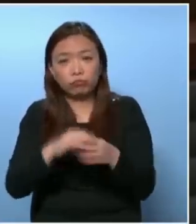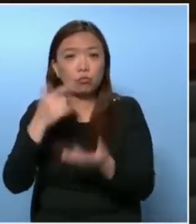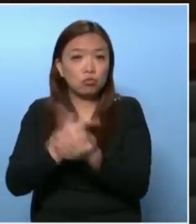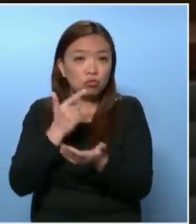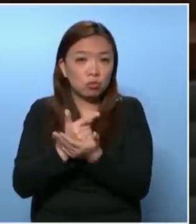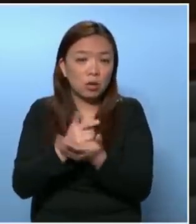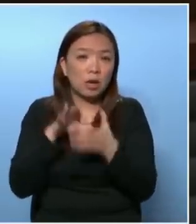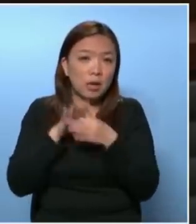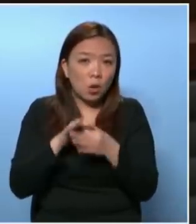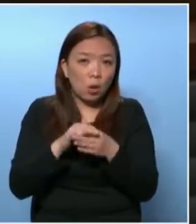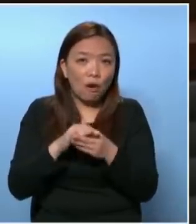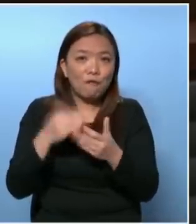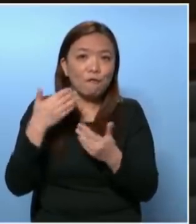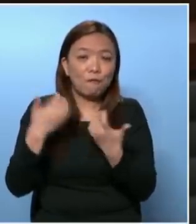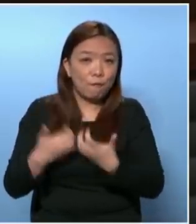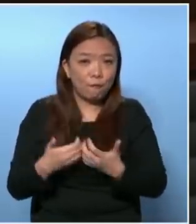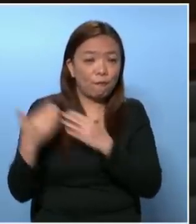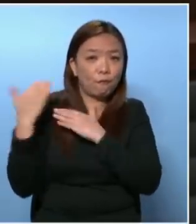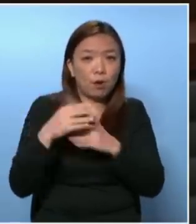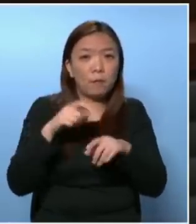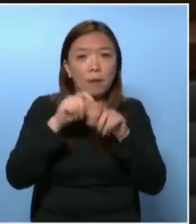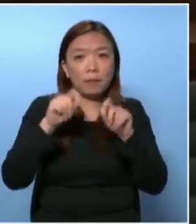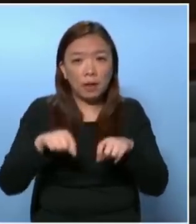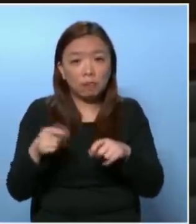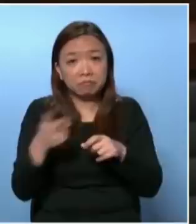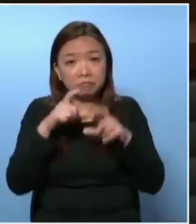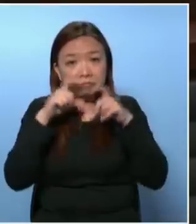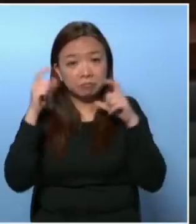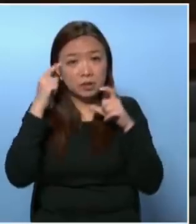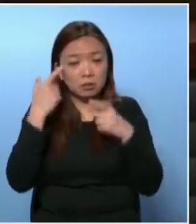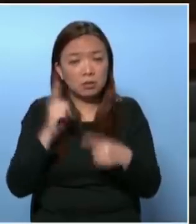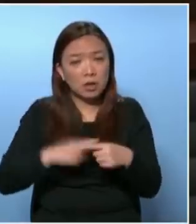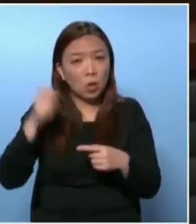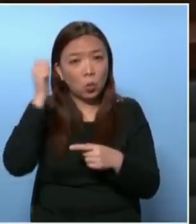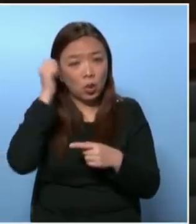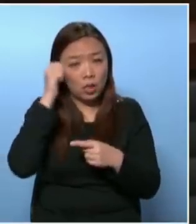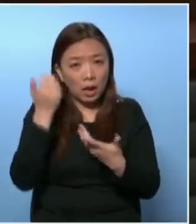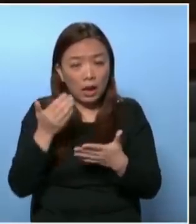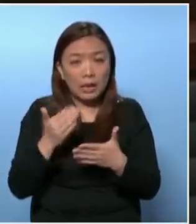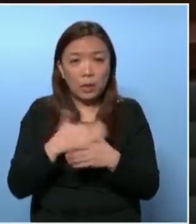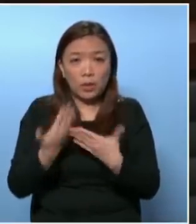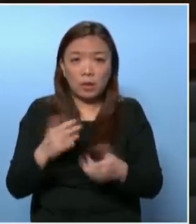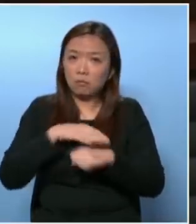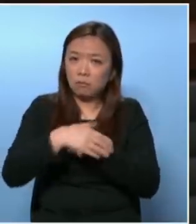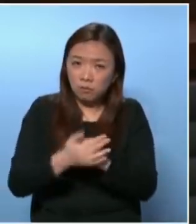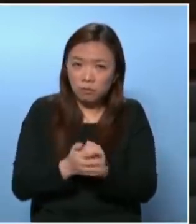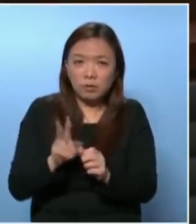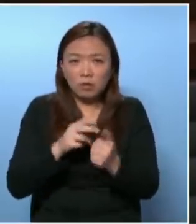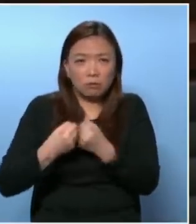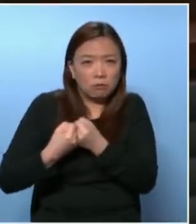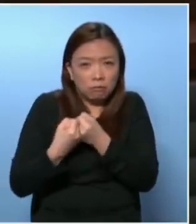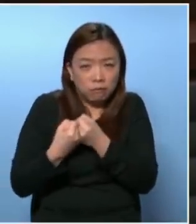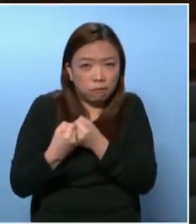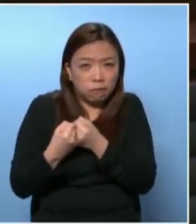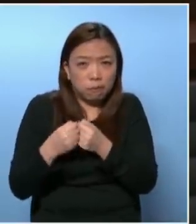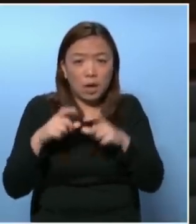應嘅問題啦。口罩等等，大家我哋都知道係相當之係困難嘅，因為而家我哋全球都係真係爭緊口罩，